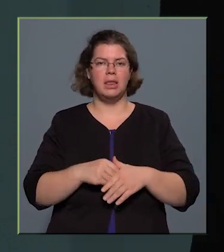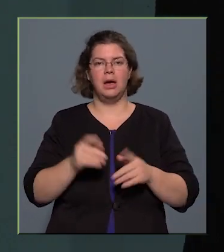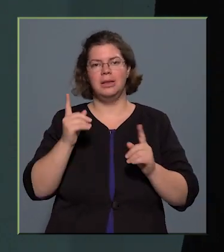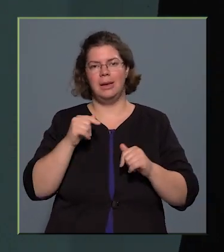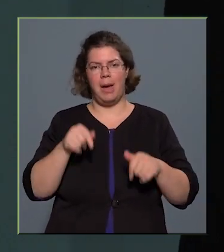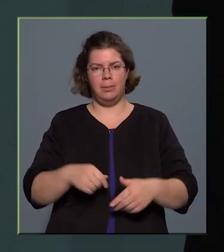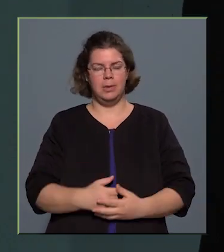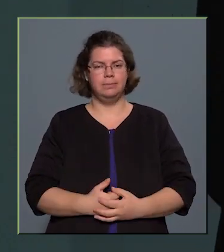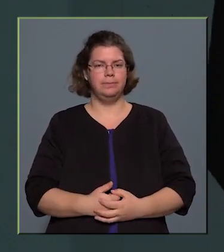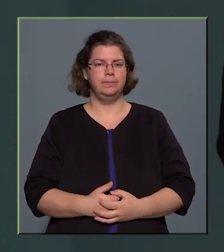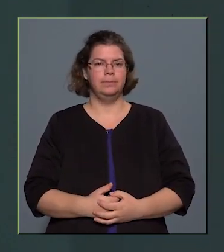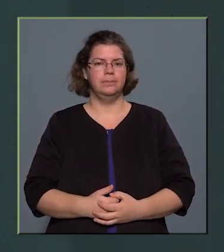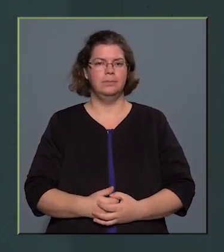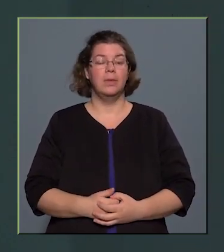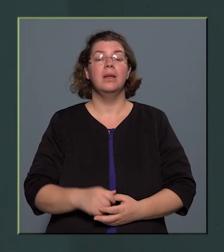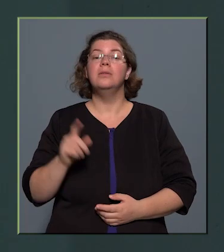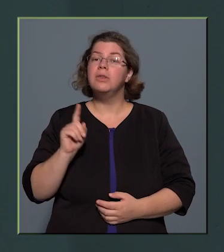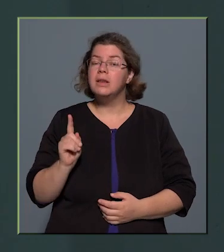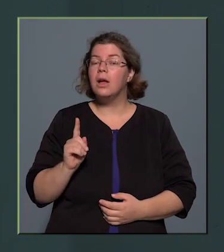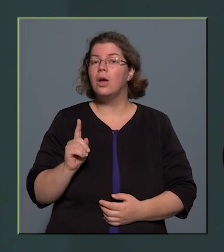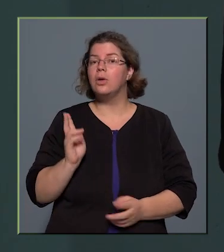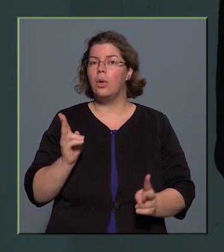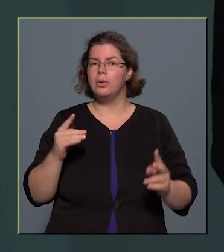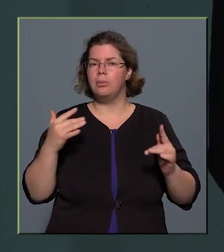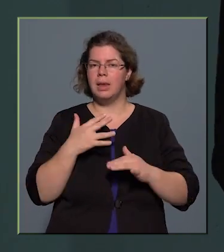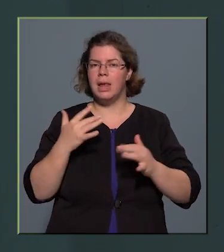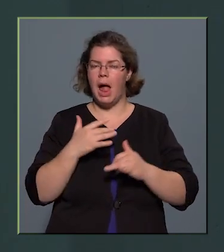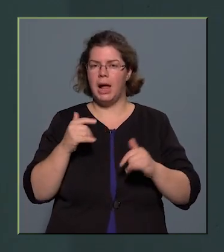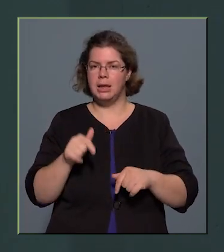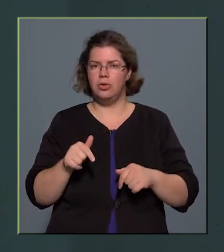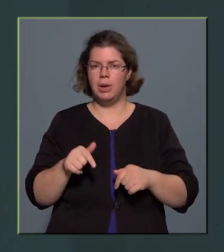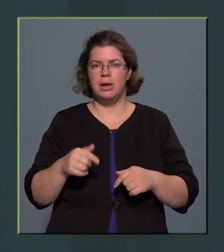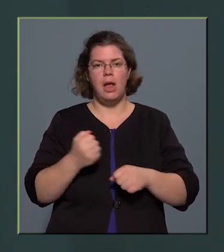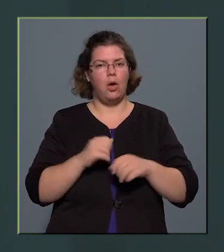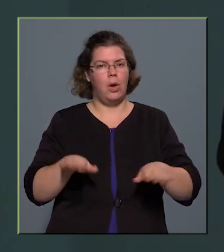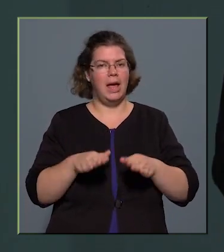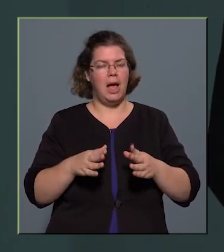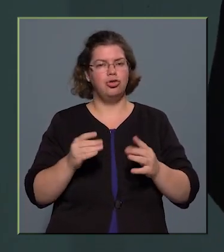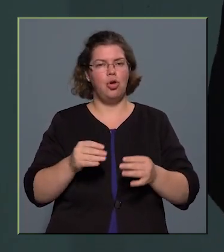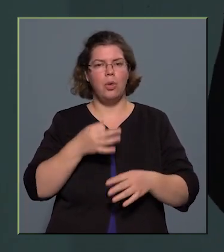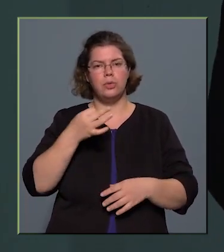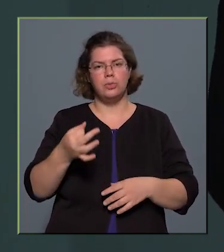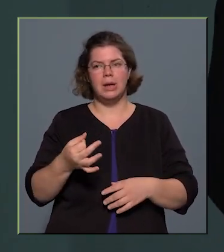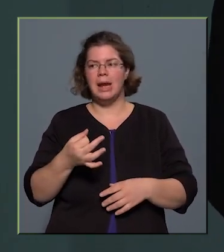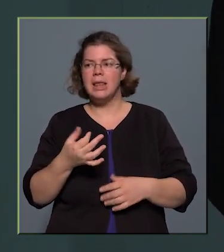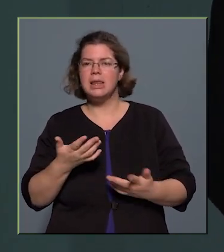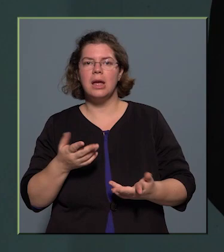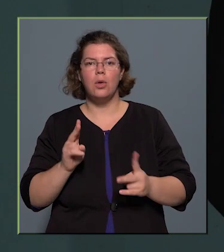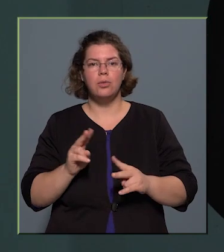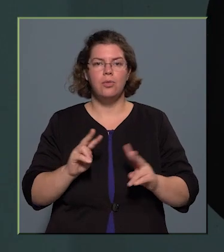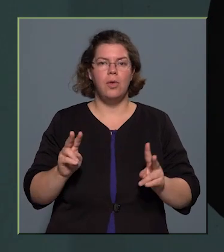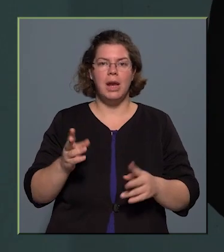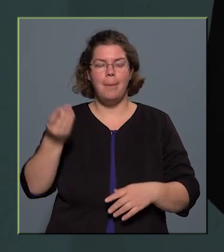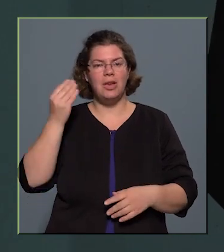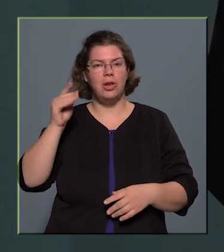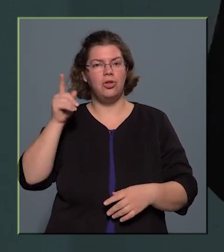témákban. Viszont, ahogy a beszélgetésben itt a kollégák sokszor kérdezték, hogy van-e vajon